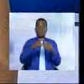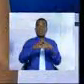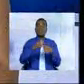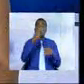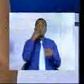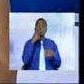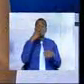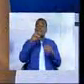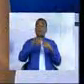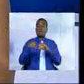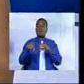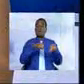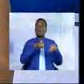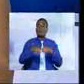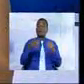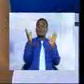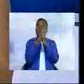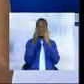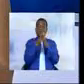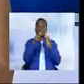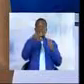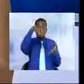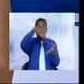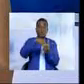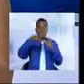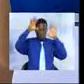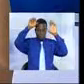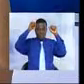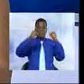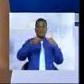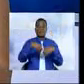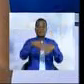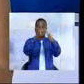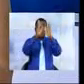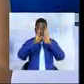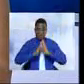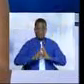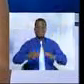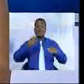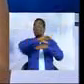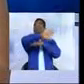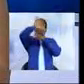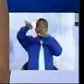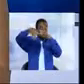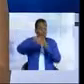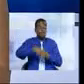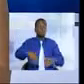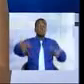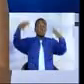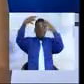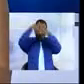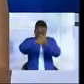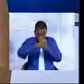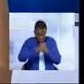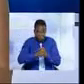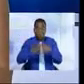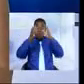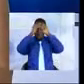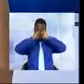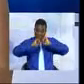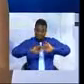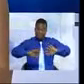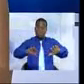le troisième meeting du chef de l'État. Là encore, le président a lancé un appel à l'union, à la paix. Une fois encore, le